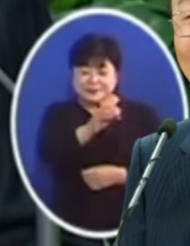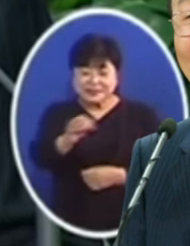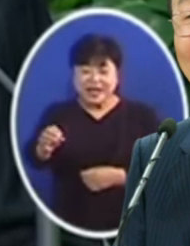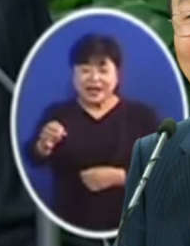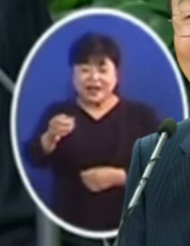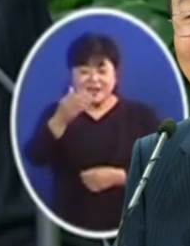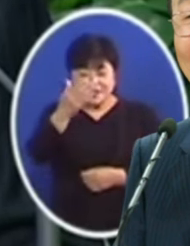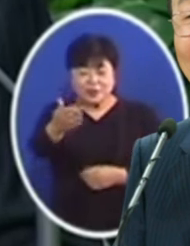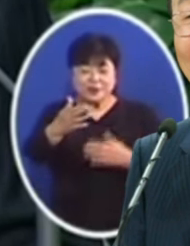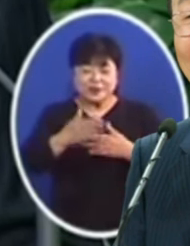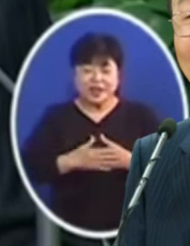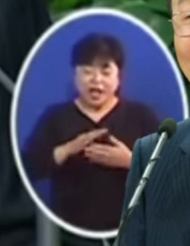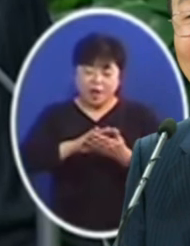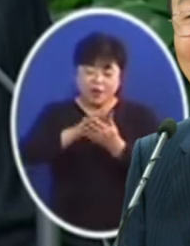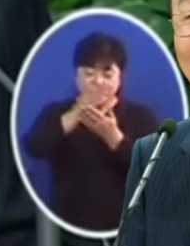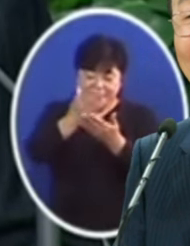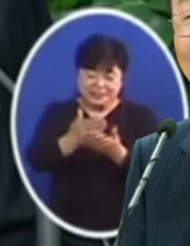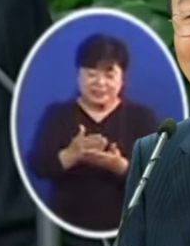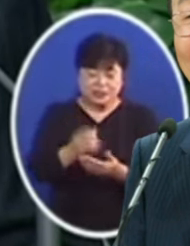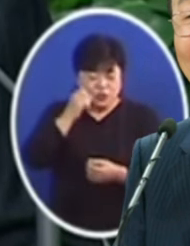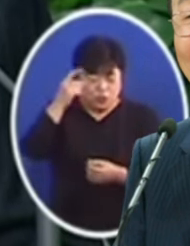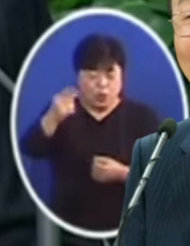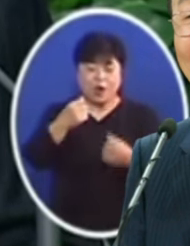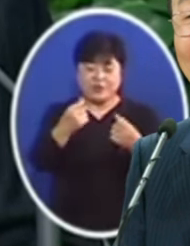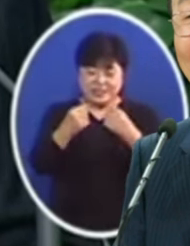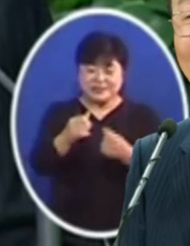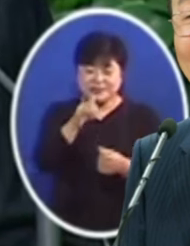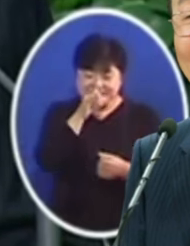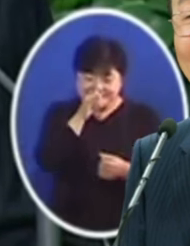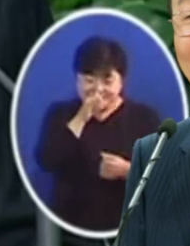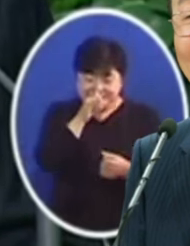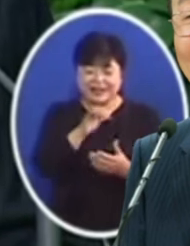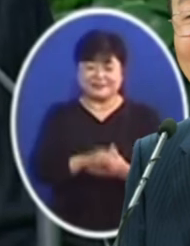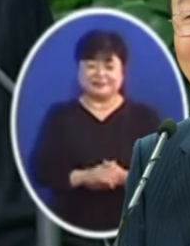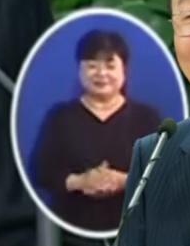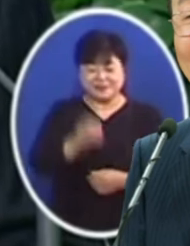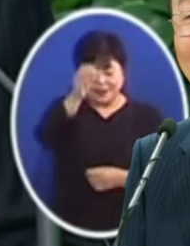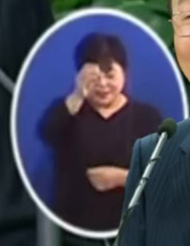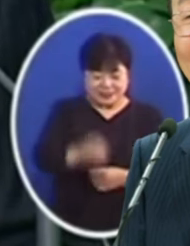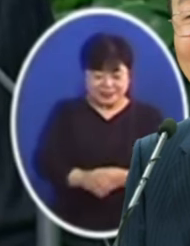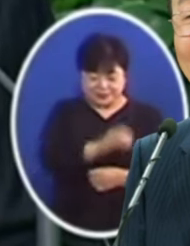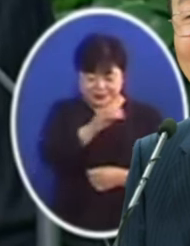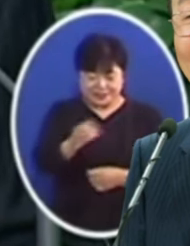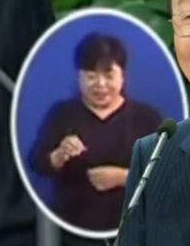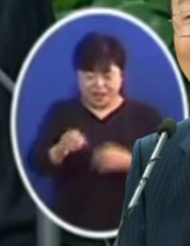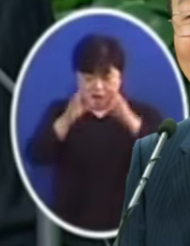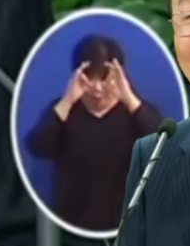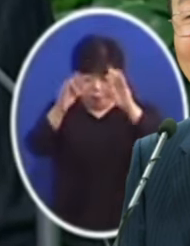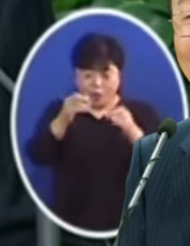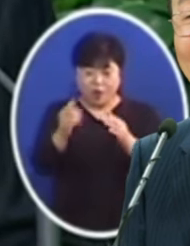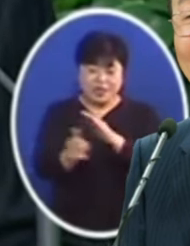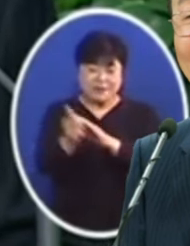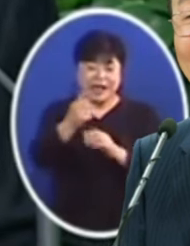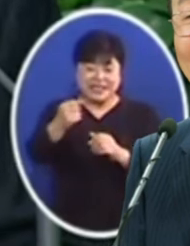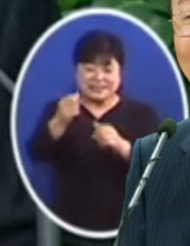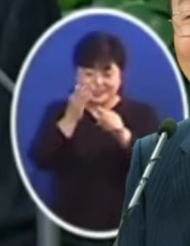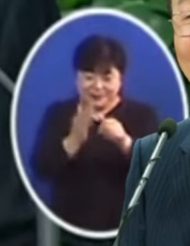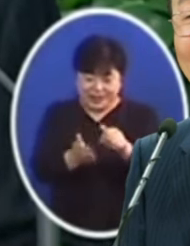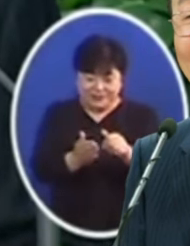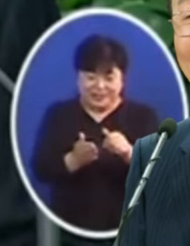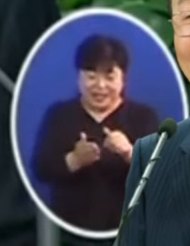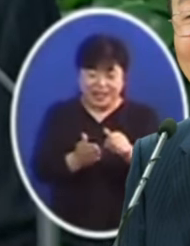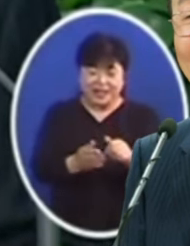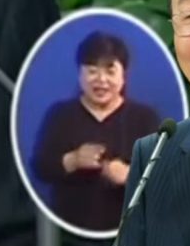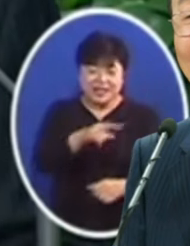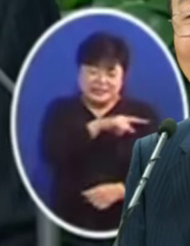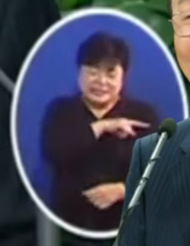나를 변화시키는 위대한 힘이 있는 것입니다. 여러분 그러므로 십자가를 바라보고 희망을 가지십시오. 제일